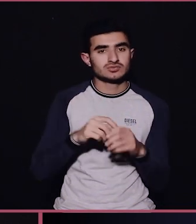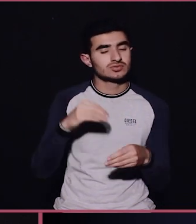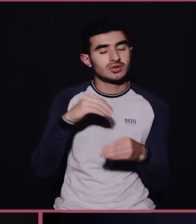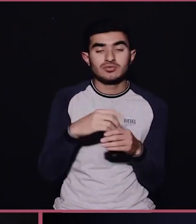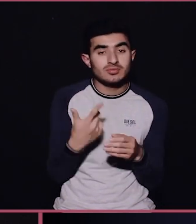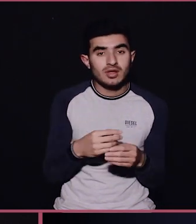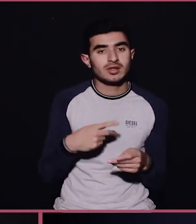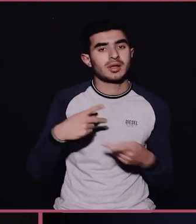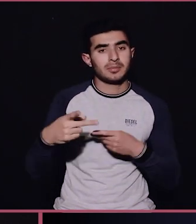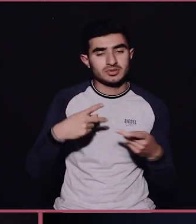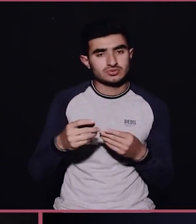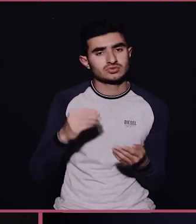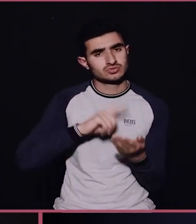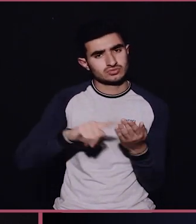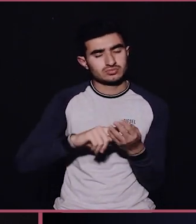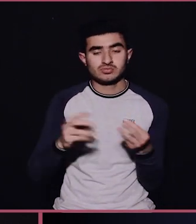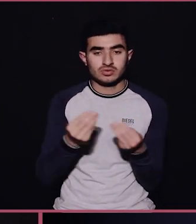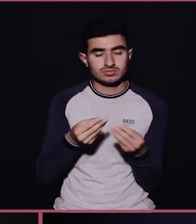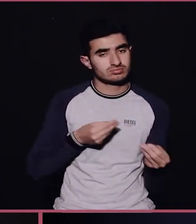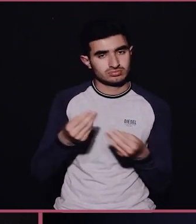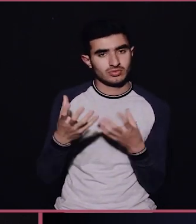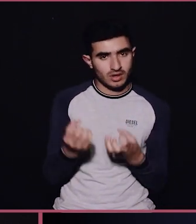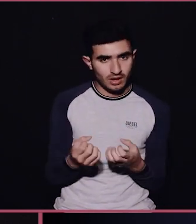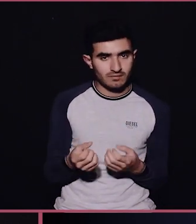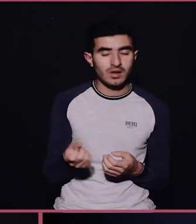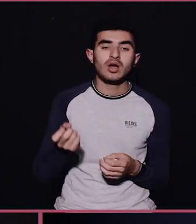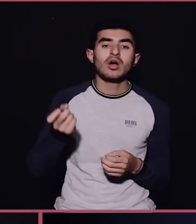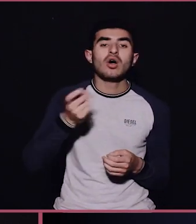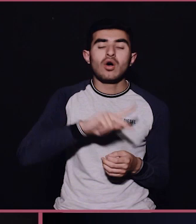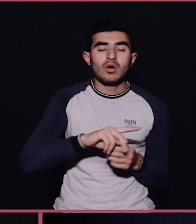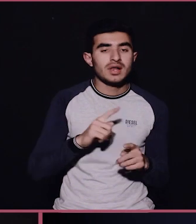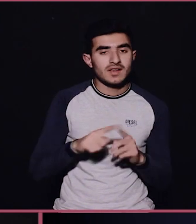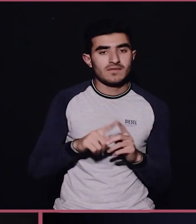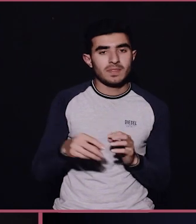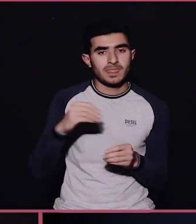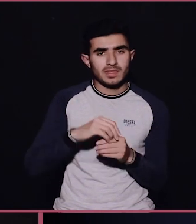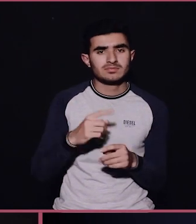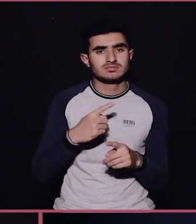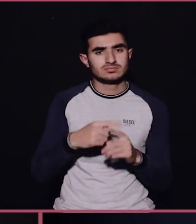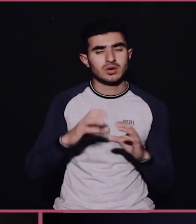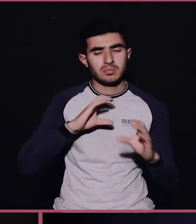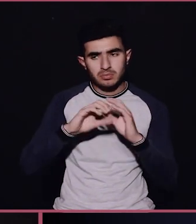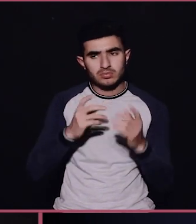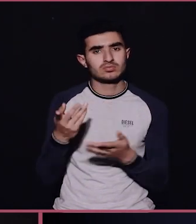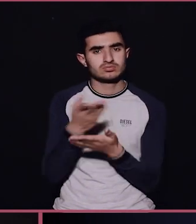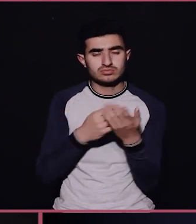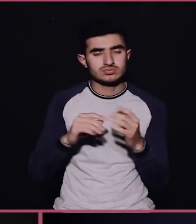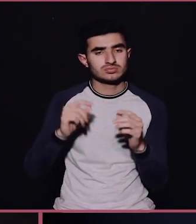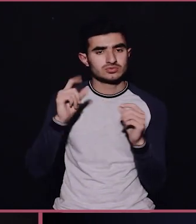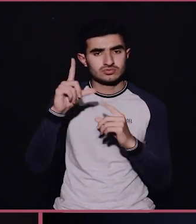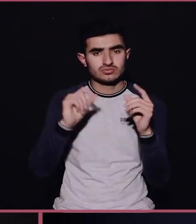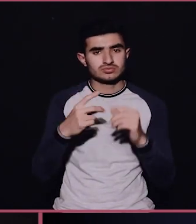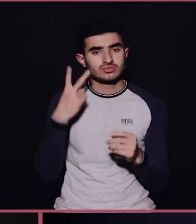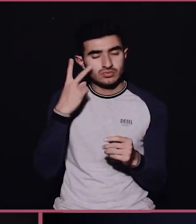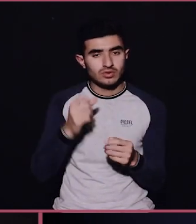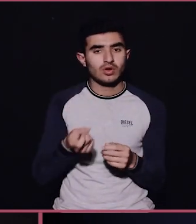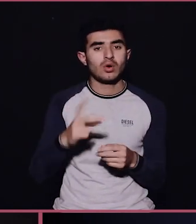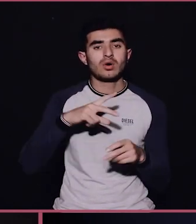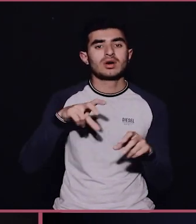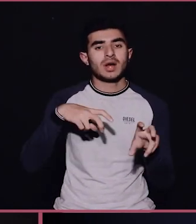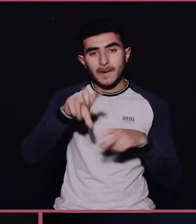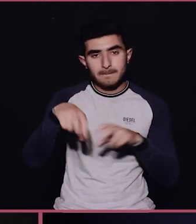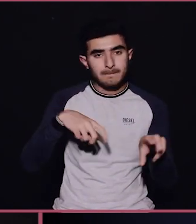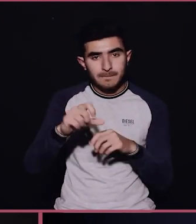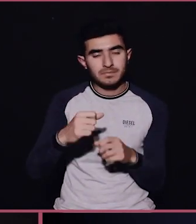بینک، جو کہ ایک بہت بڑی آرگنائزیشن ہے. سو وی ہیو کانفیڈنس ان دیٹ وینچر. اس کے علاوہ آپ کے لاجسٹکس کے جو سلوشنز ہیں